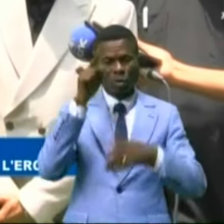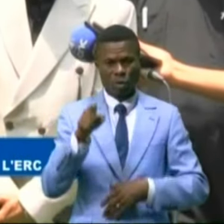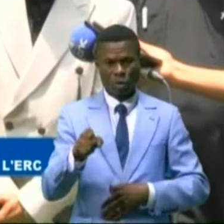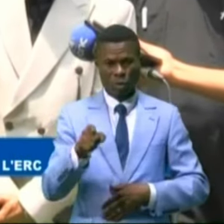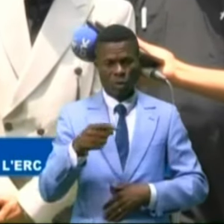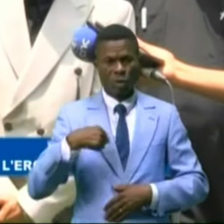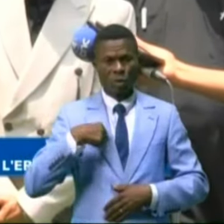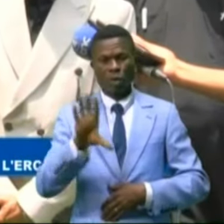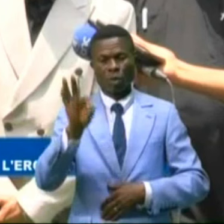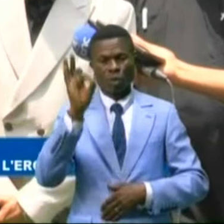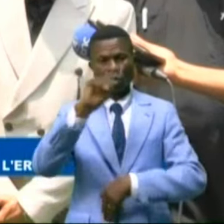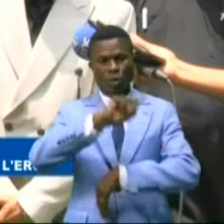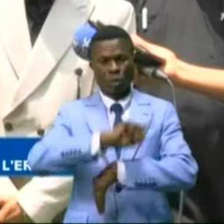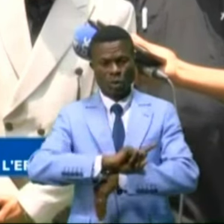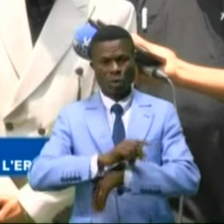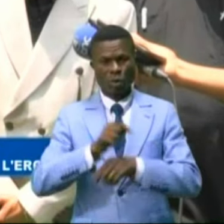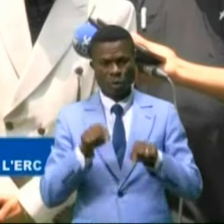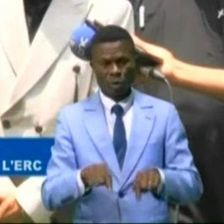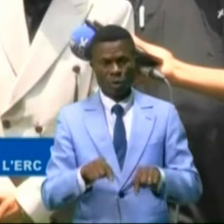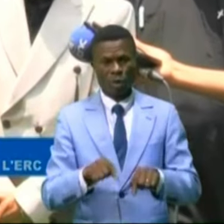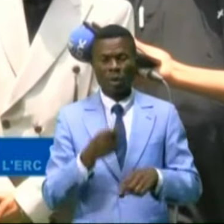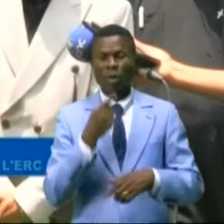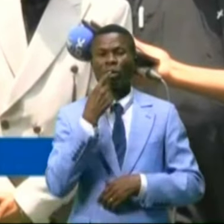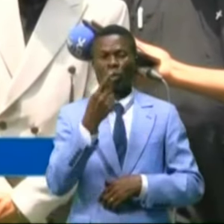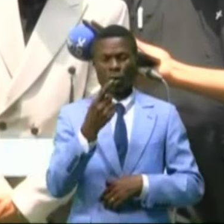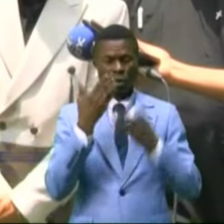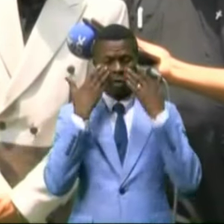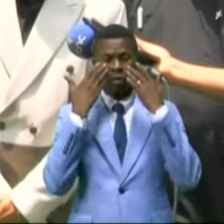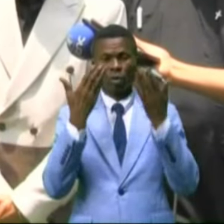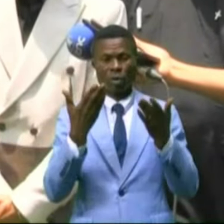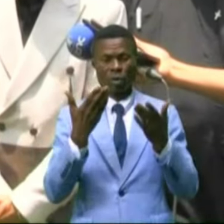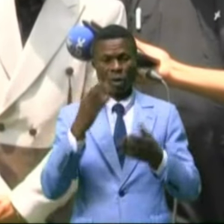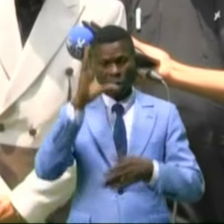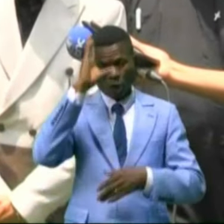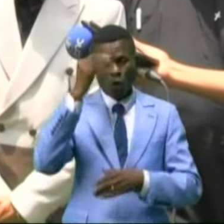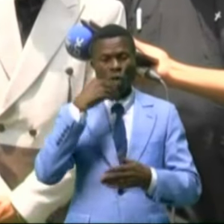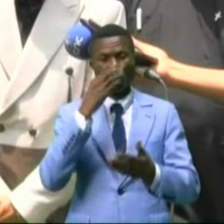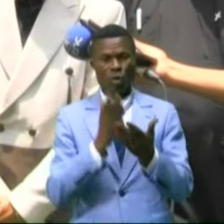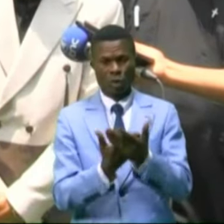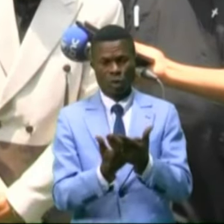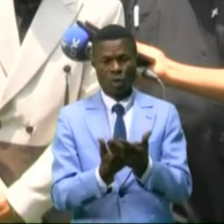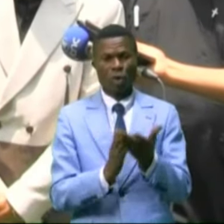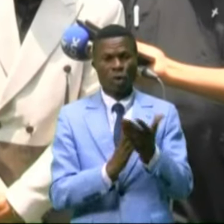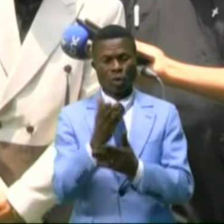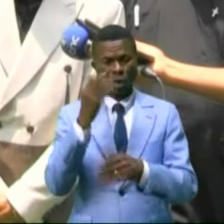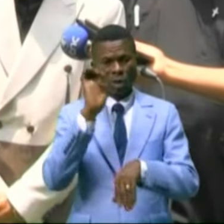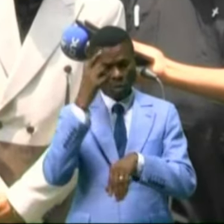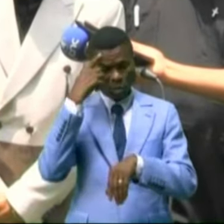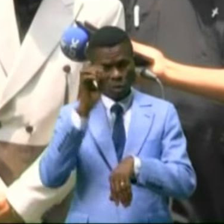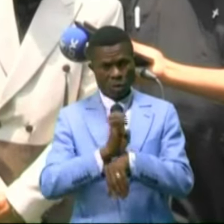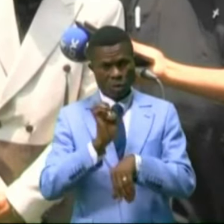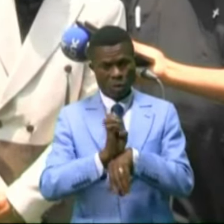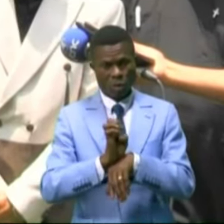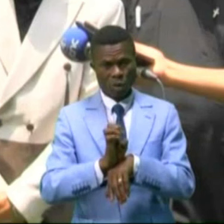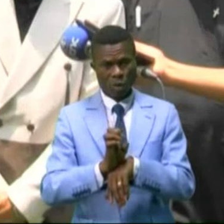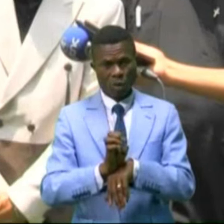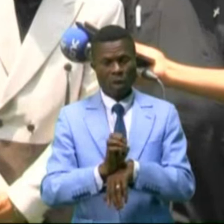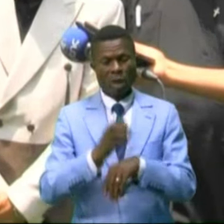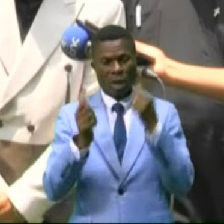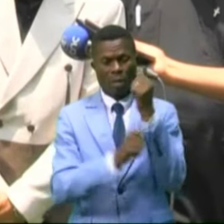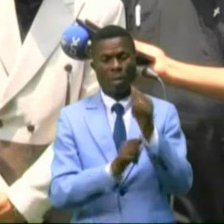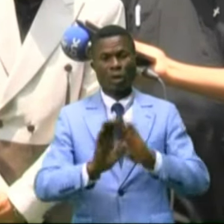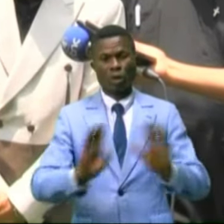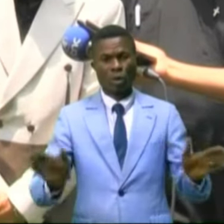nous profitons de cette occasion pour dire que voilà un homme valable pour l'Église nous disons là qu'il y a un homme